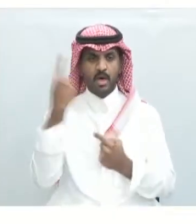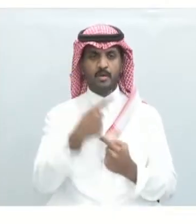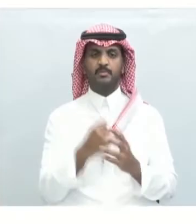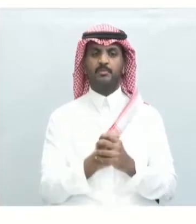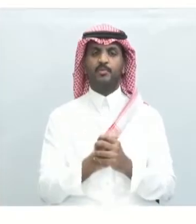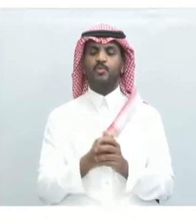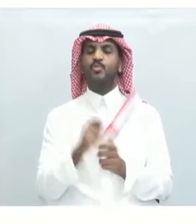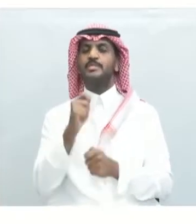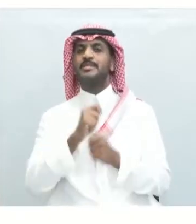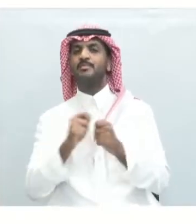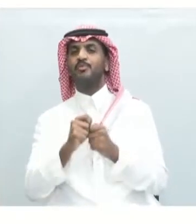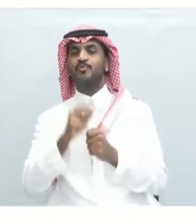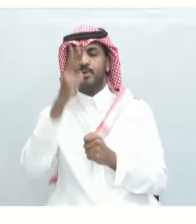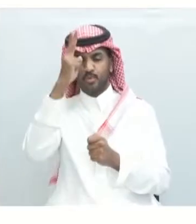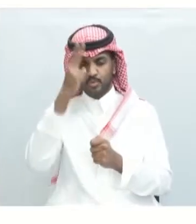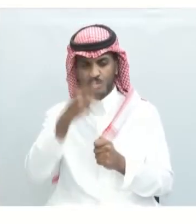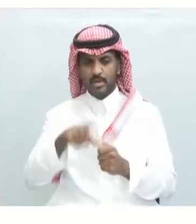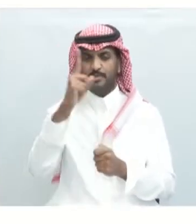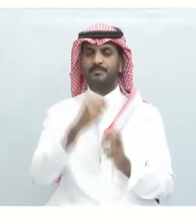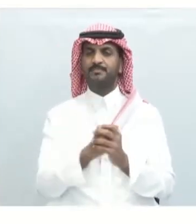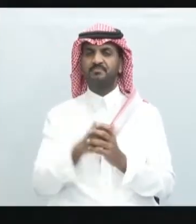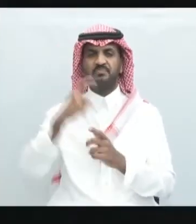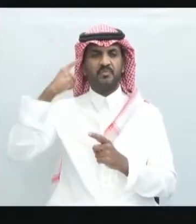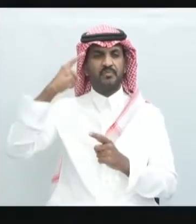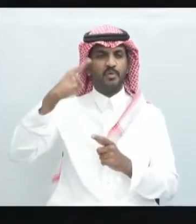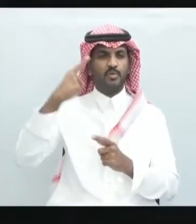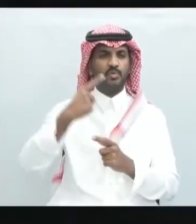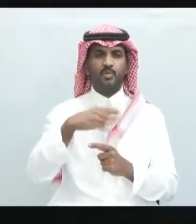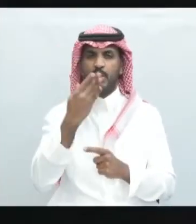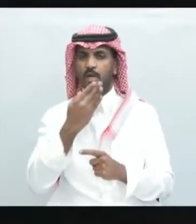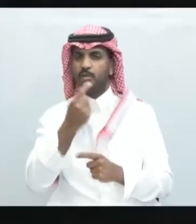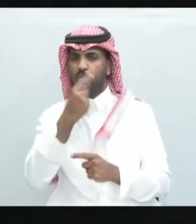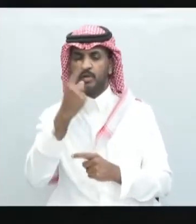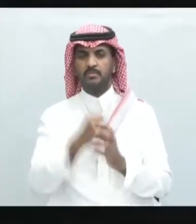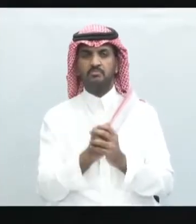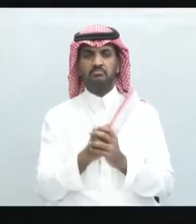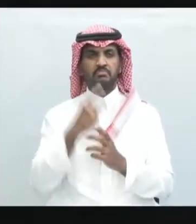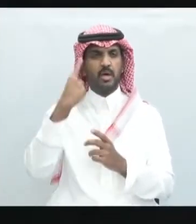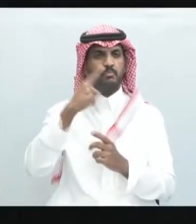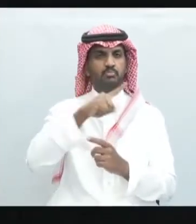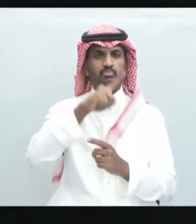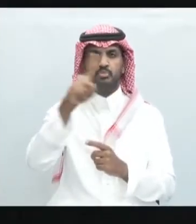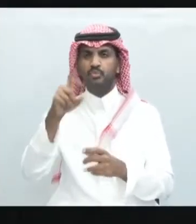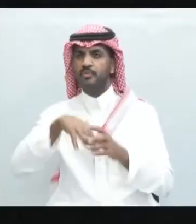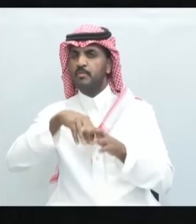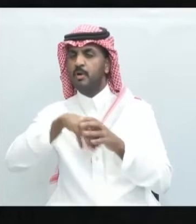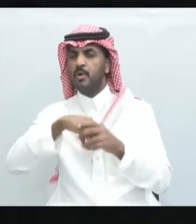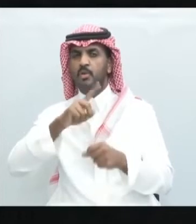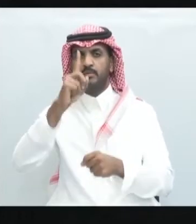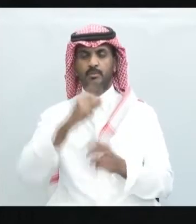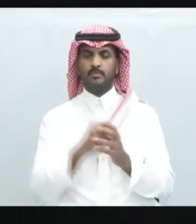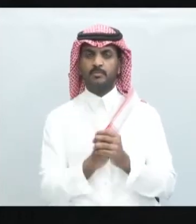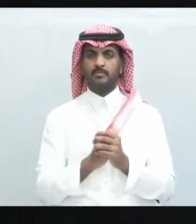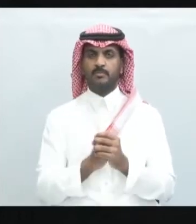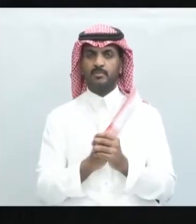واستعمله في ما يرضي الله عز وجل كتفكر كقراءه القران كتامل في مخلوقات الله هذا هو